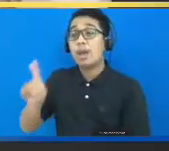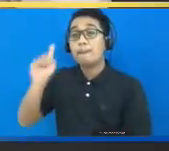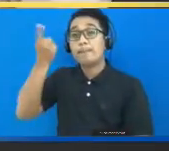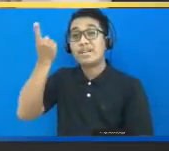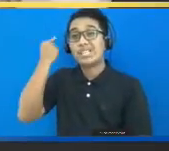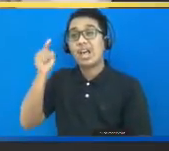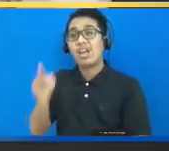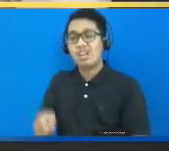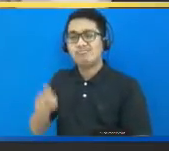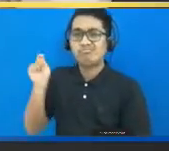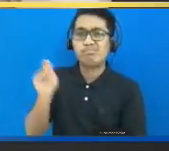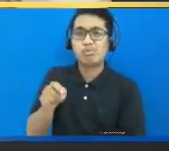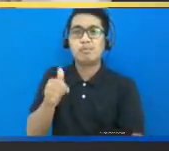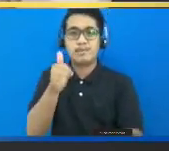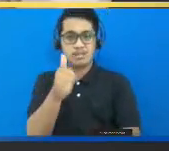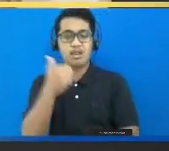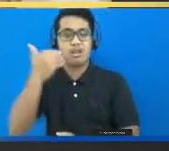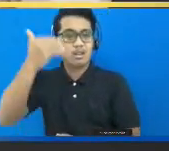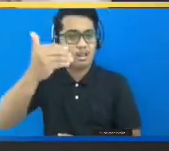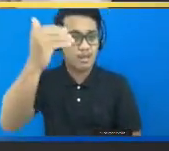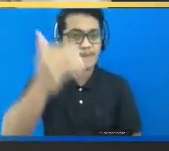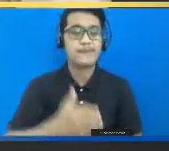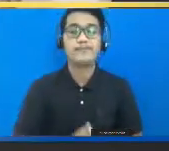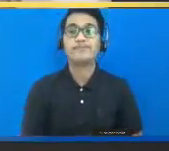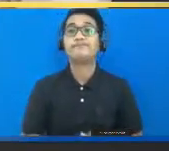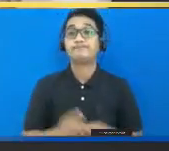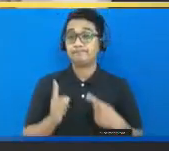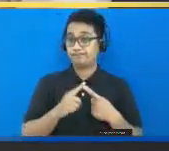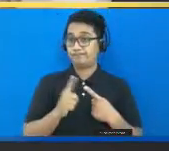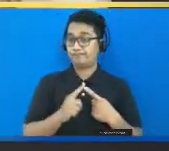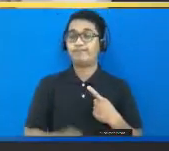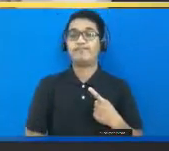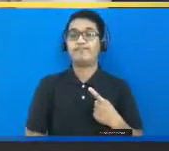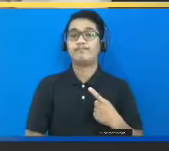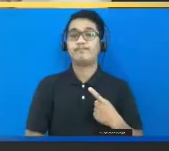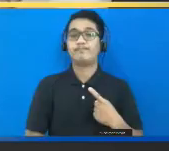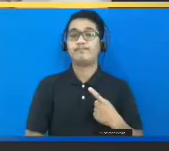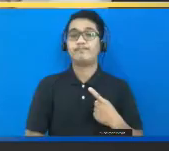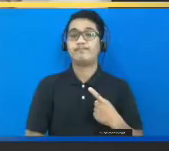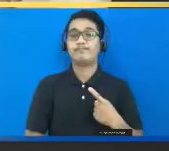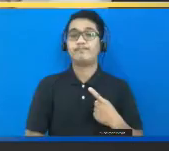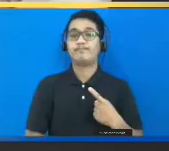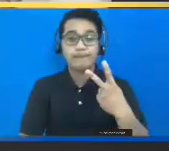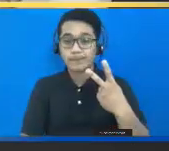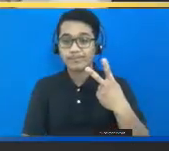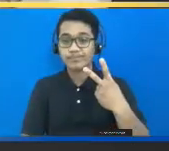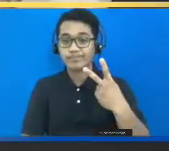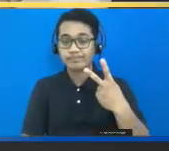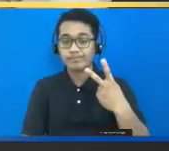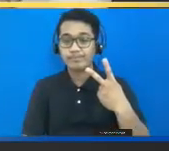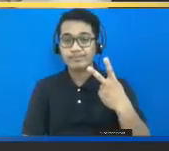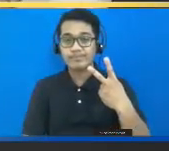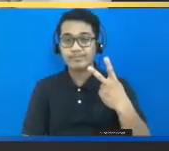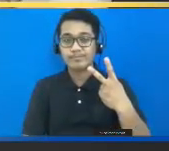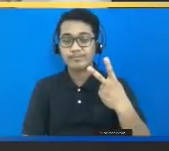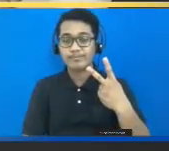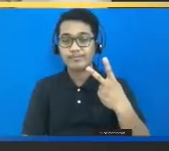justified untuk step Kin itu yang pertama Kemudian yang kedua Andini